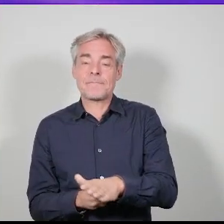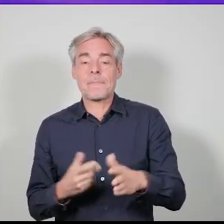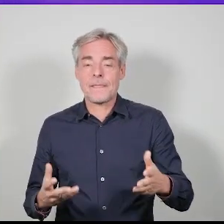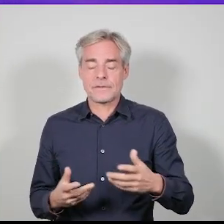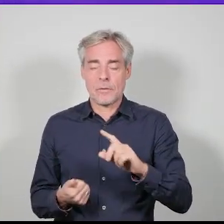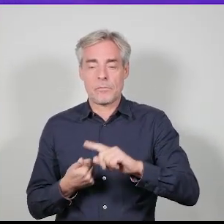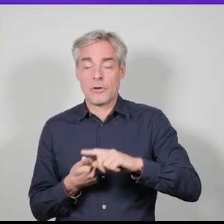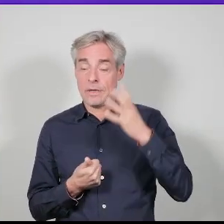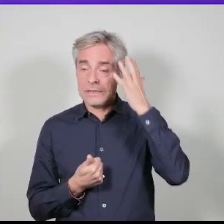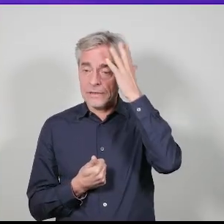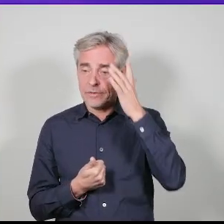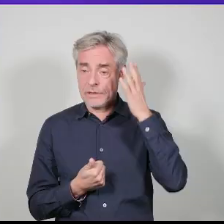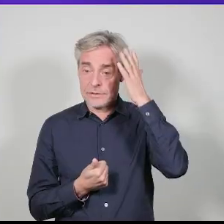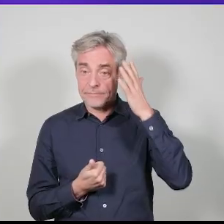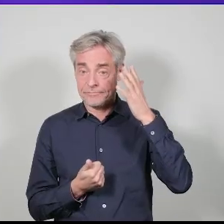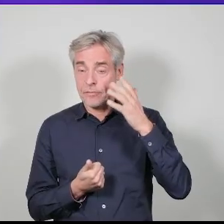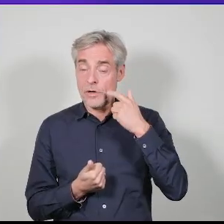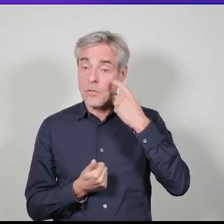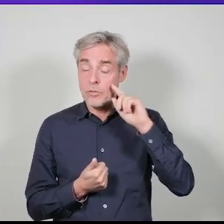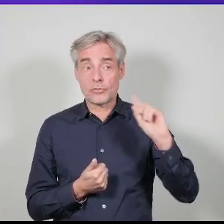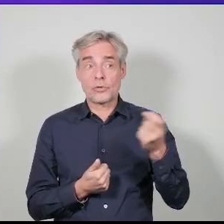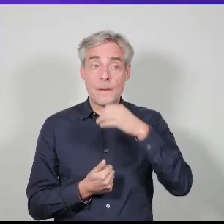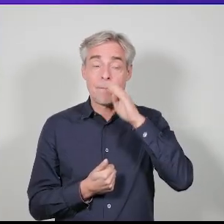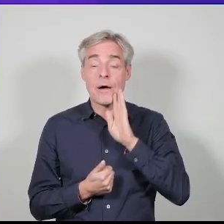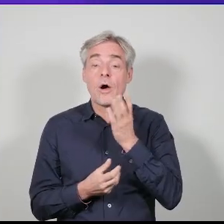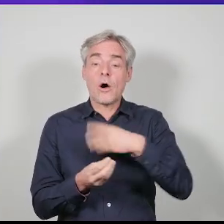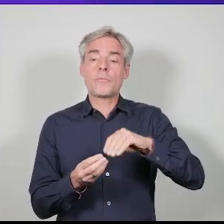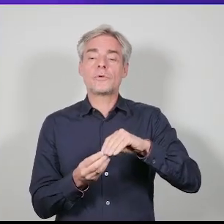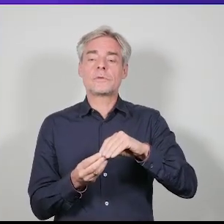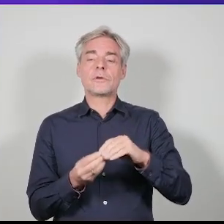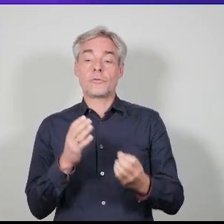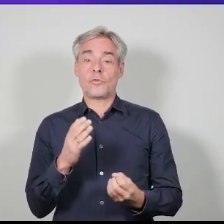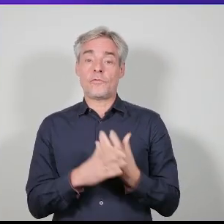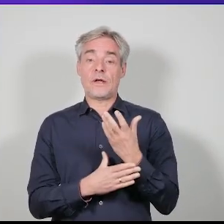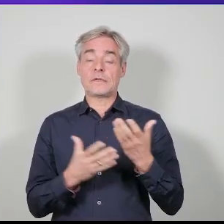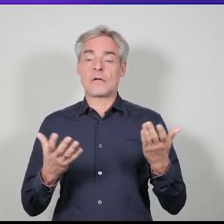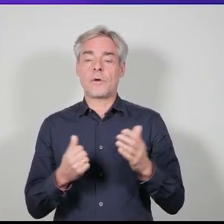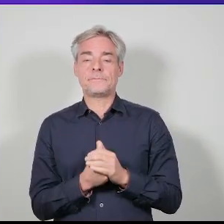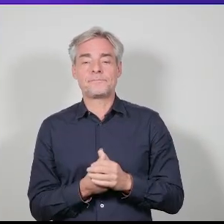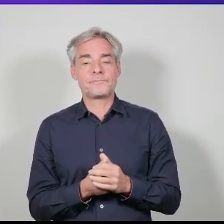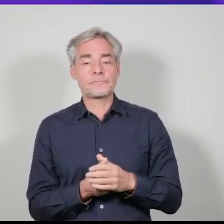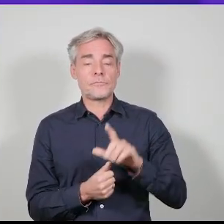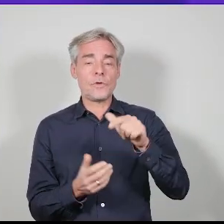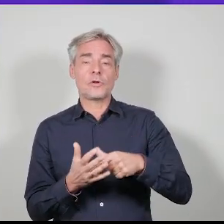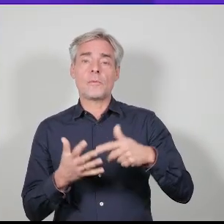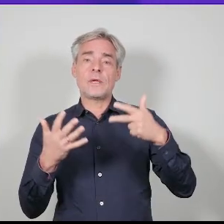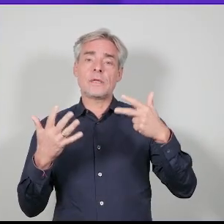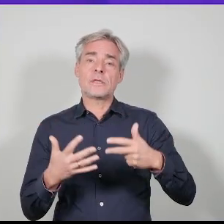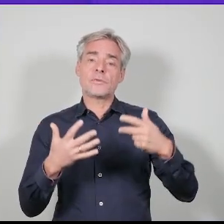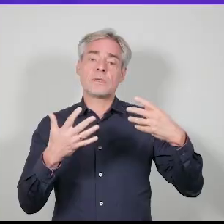ça c'est une préoccupation des parents. La nouveauté, c'est qu'effectivement, il y a